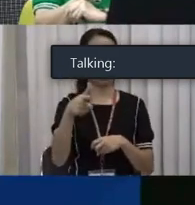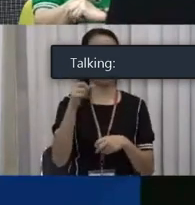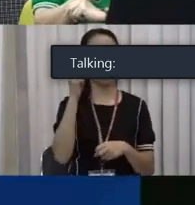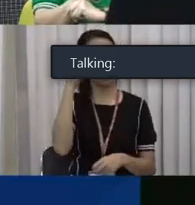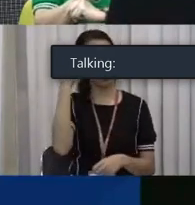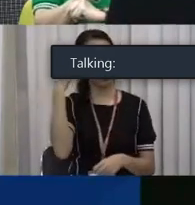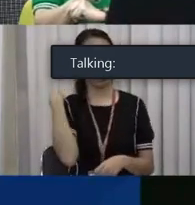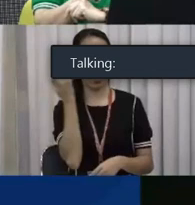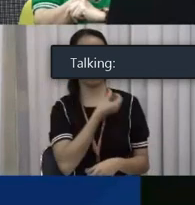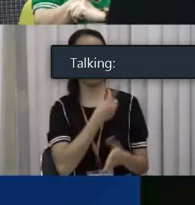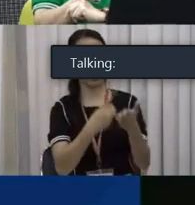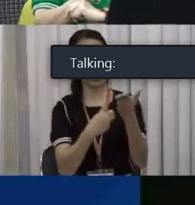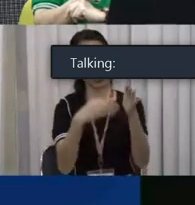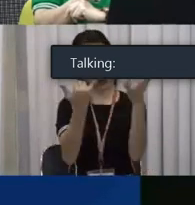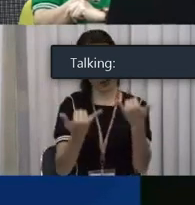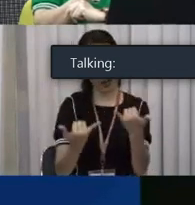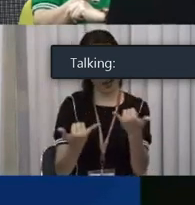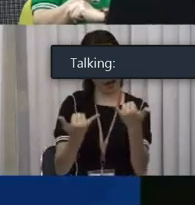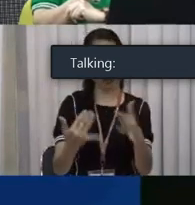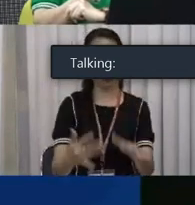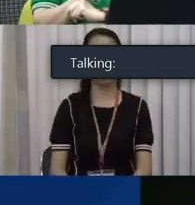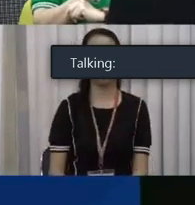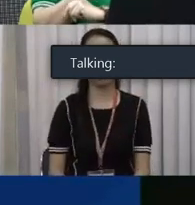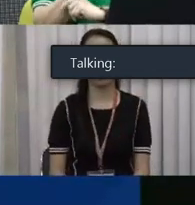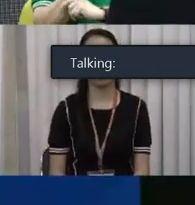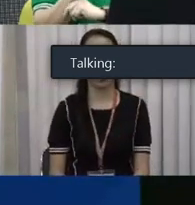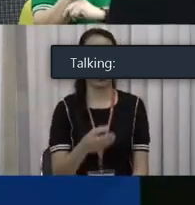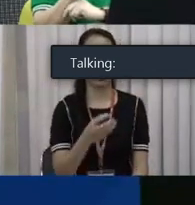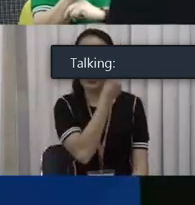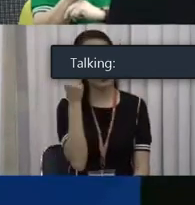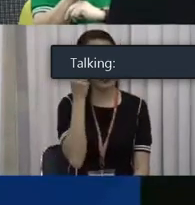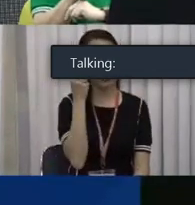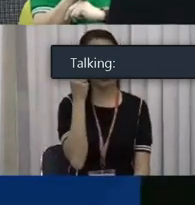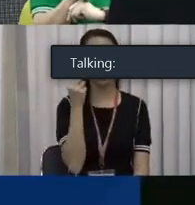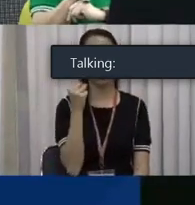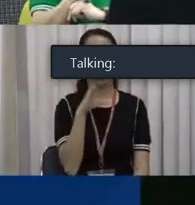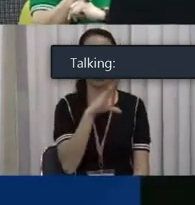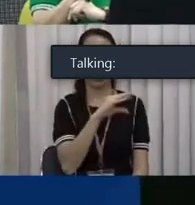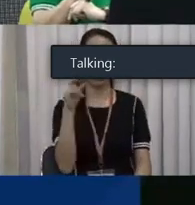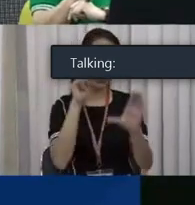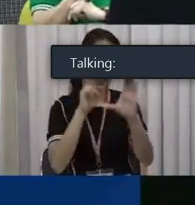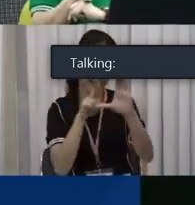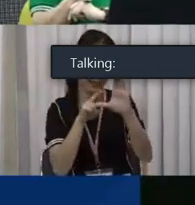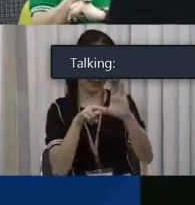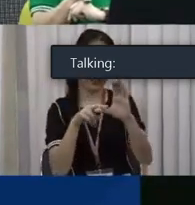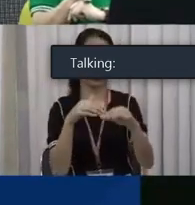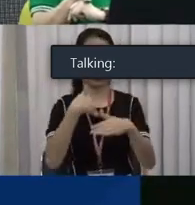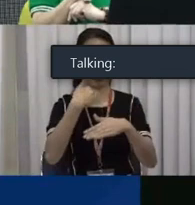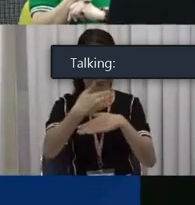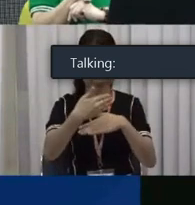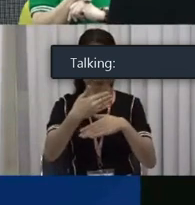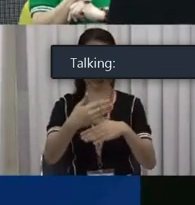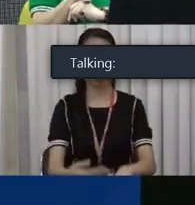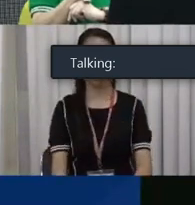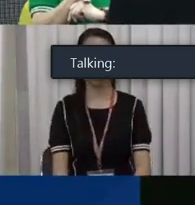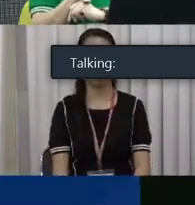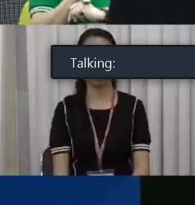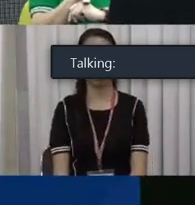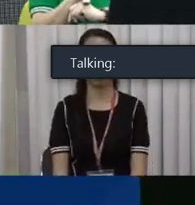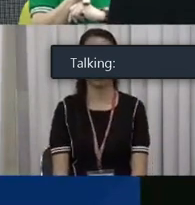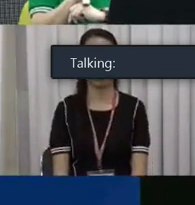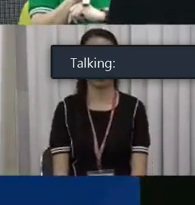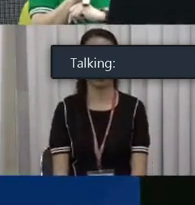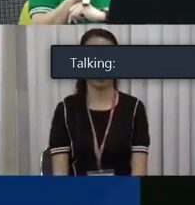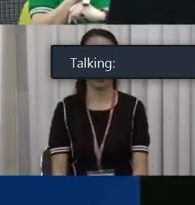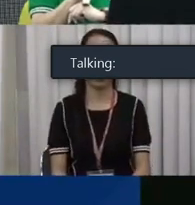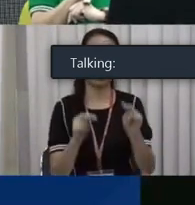Oh, kani. Shut og sit. So kinahanglan gid ay datong bisag ato nang